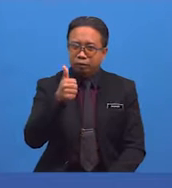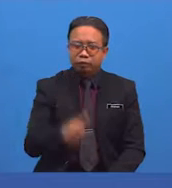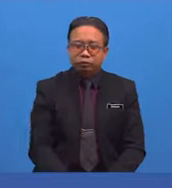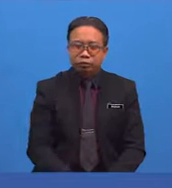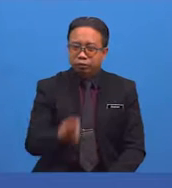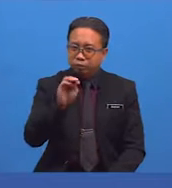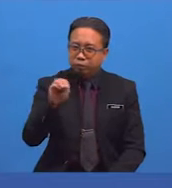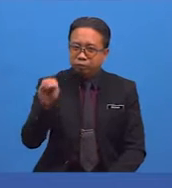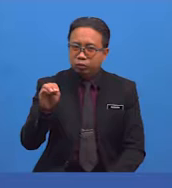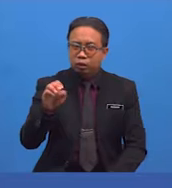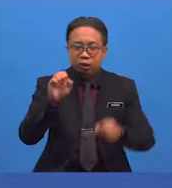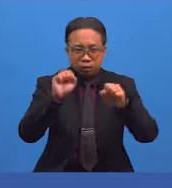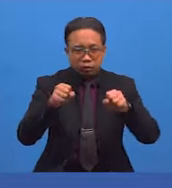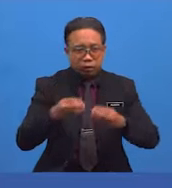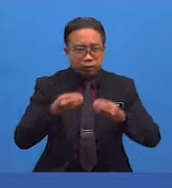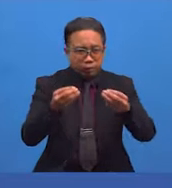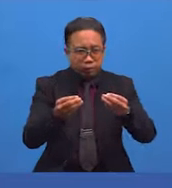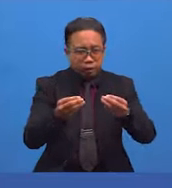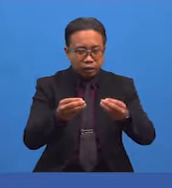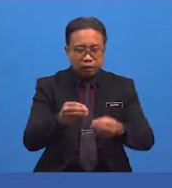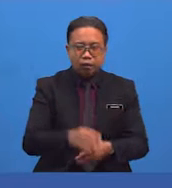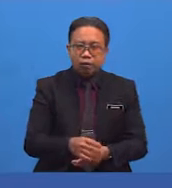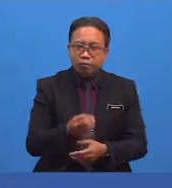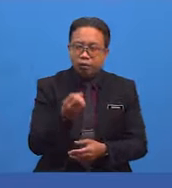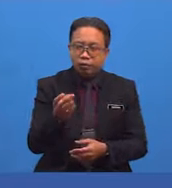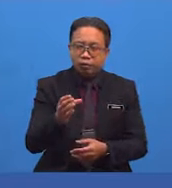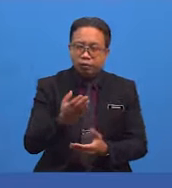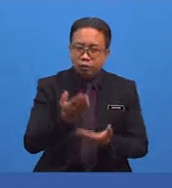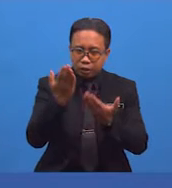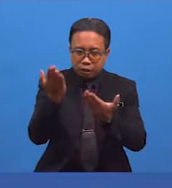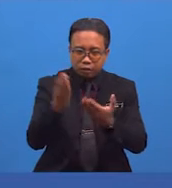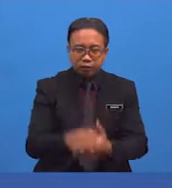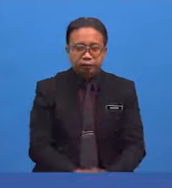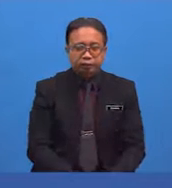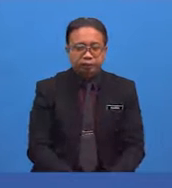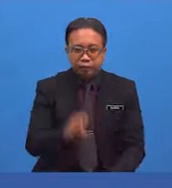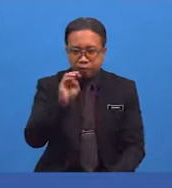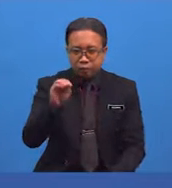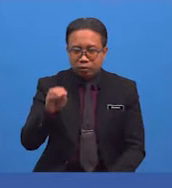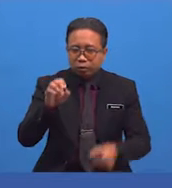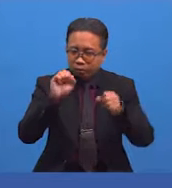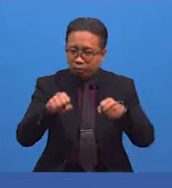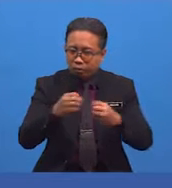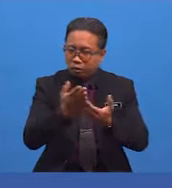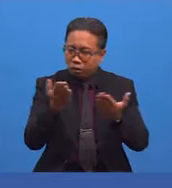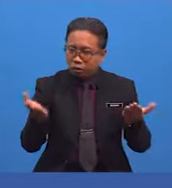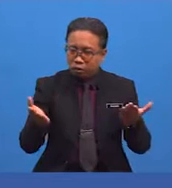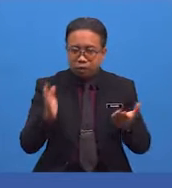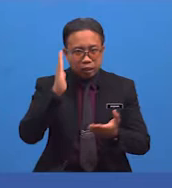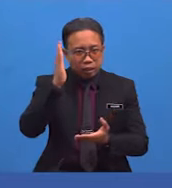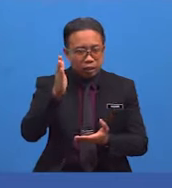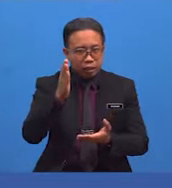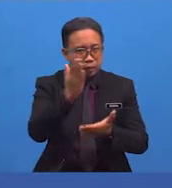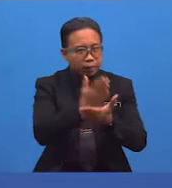Bagus. Murid-murid boleh memberikan beberapa cadangan. Murid-murid boleh mencadangkan